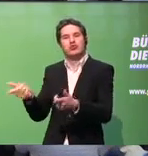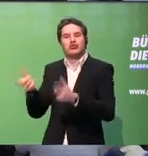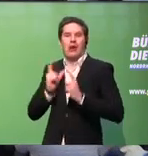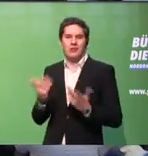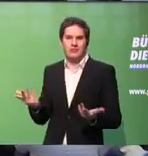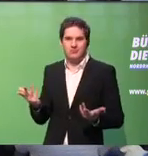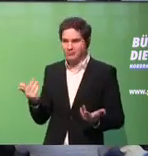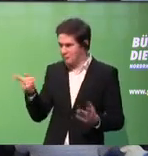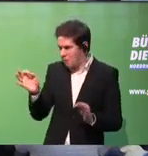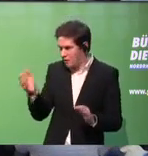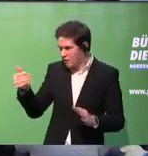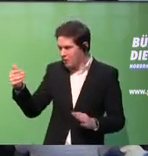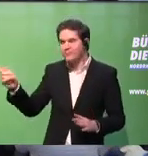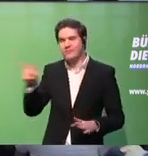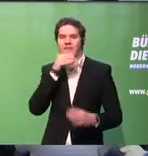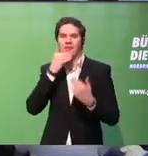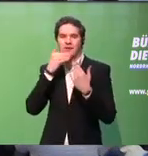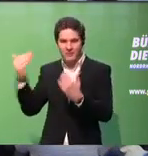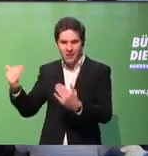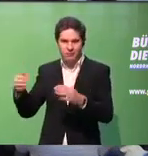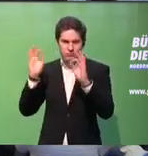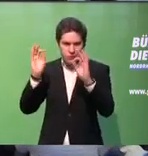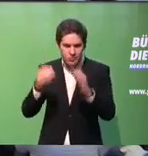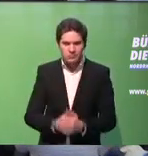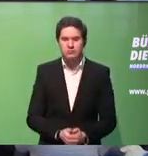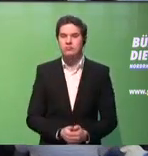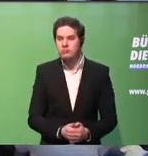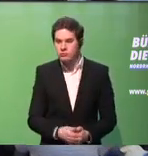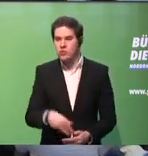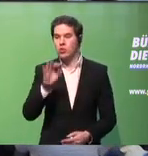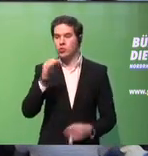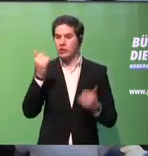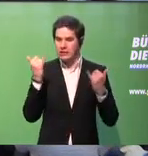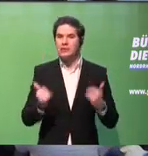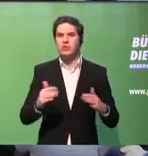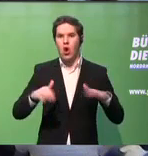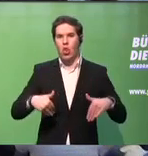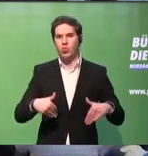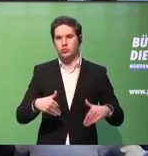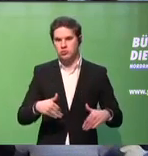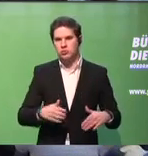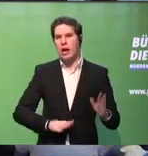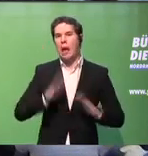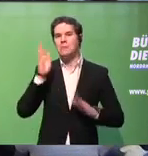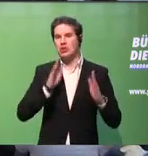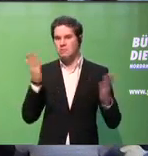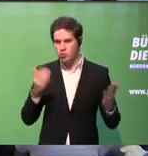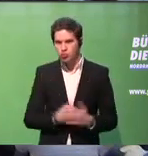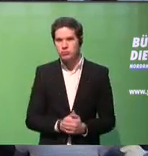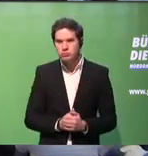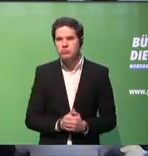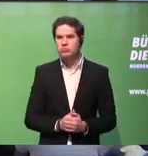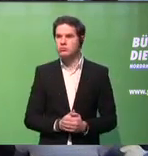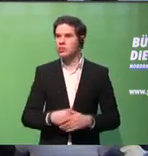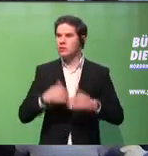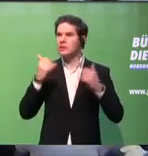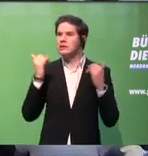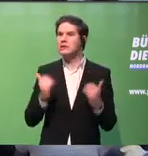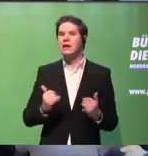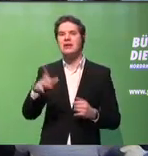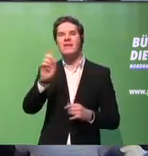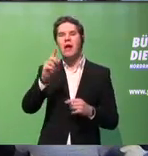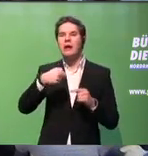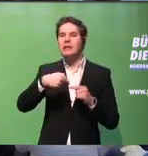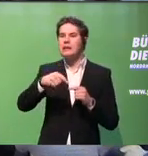Das tust du, wunderbar, herzlichen Dank. So könnten wir jetzt zur Abstimmung kommen. Dazu werden jetzt an die